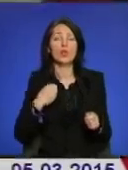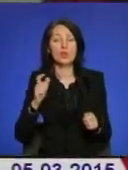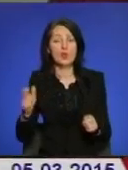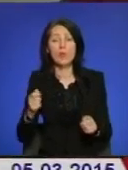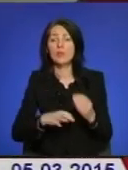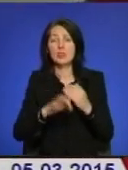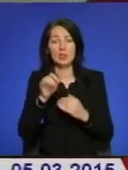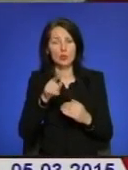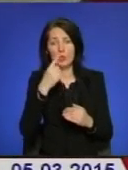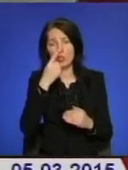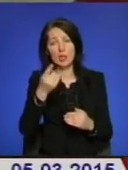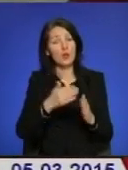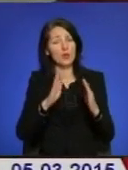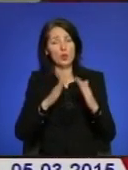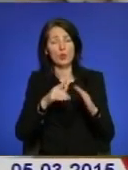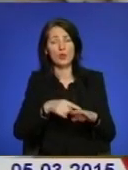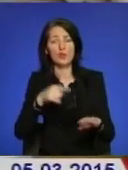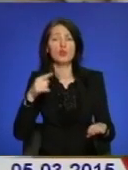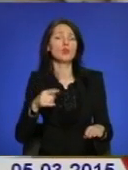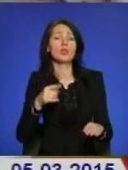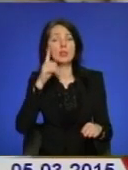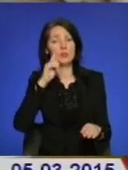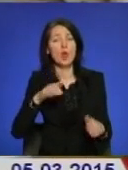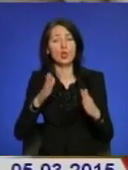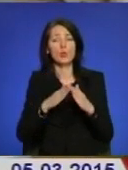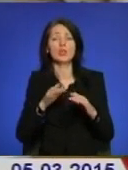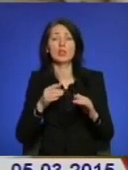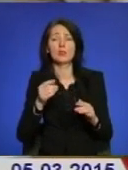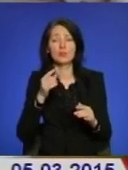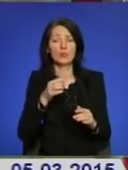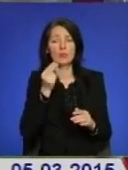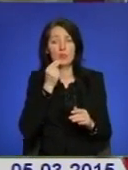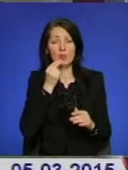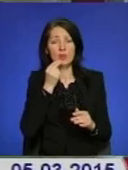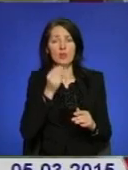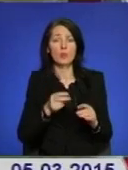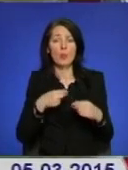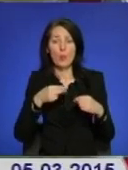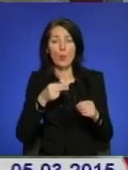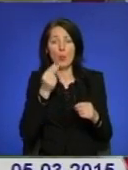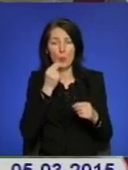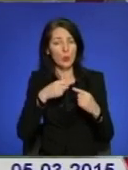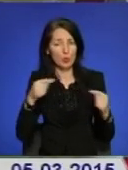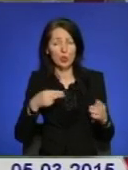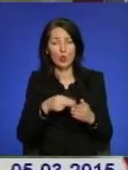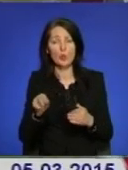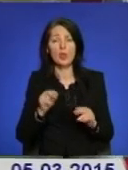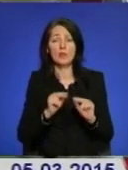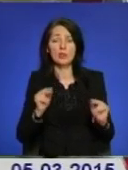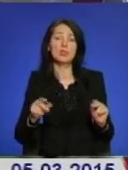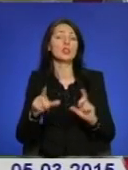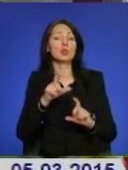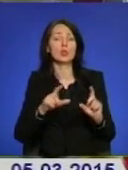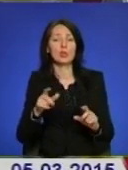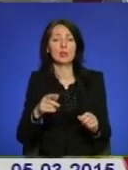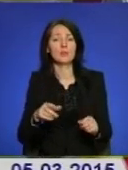домашніх страв. Продукти купували самі студенти та викладачі. Студенти, ми, викладачі,